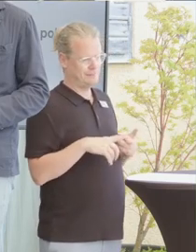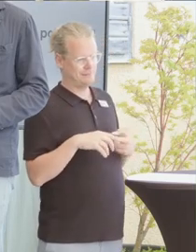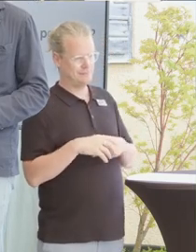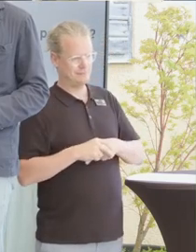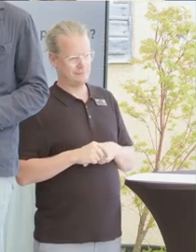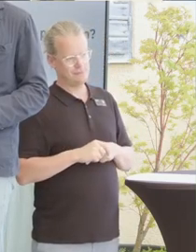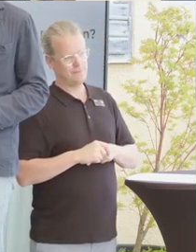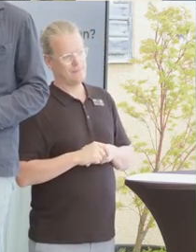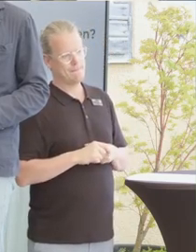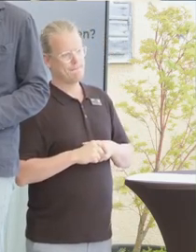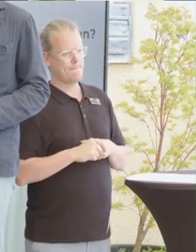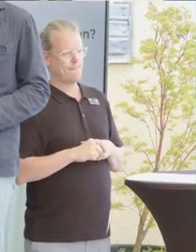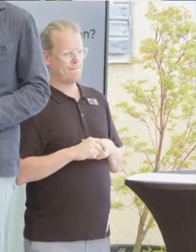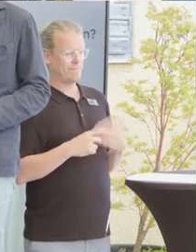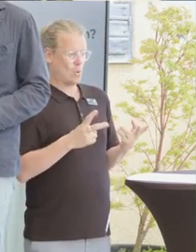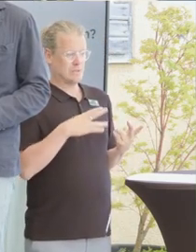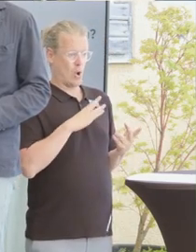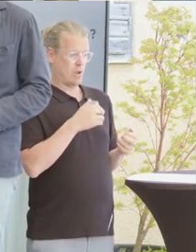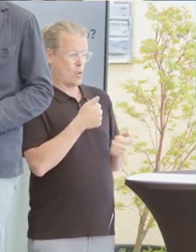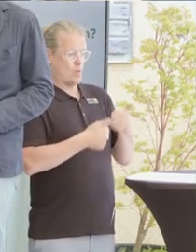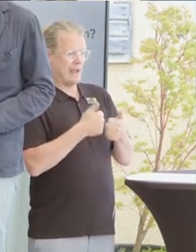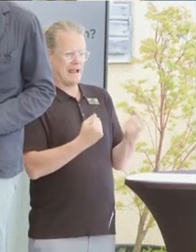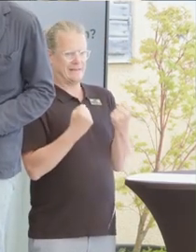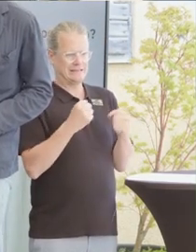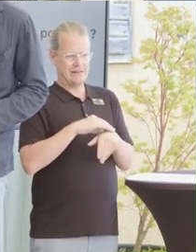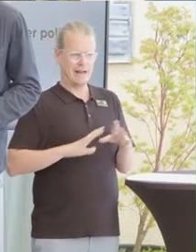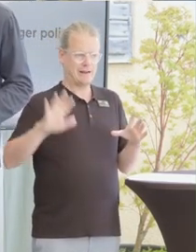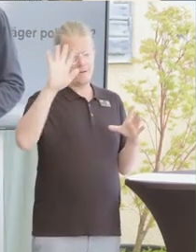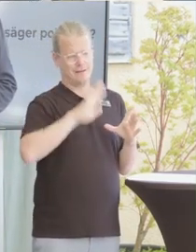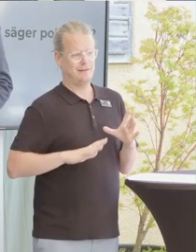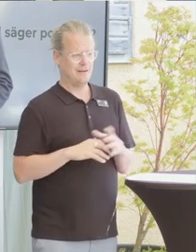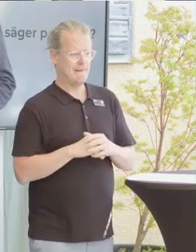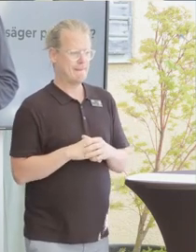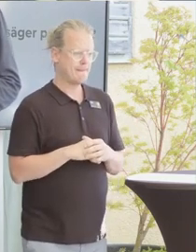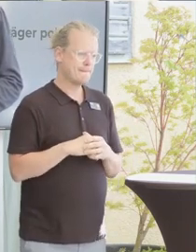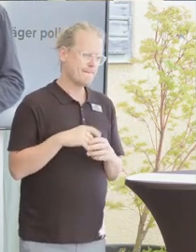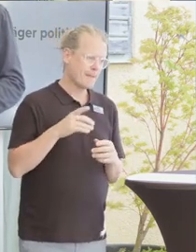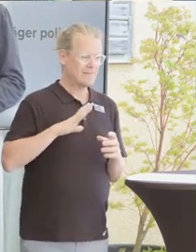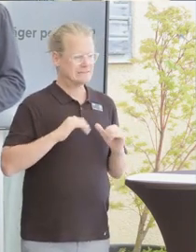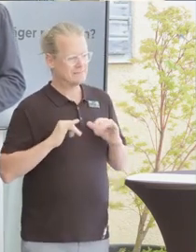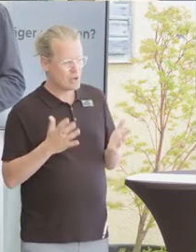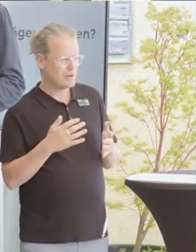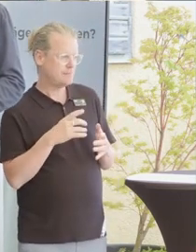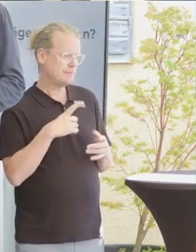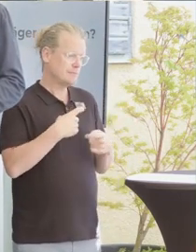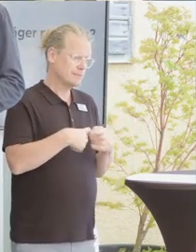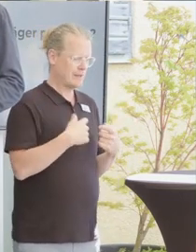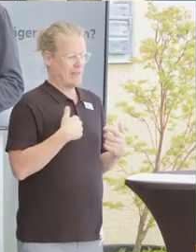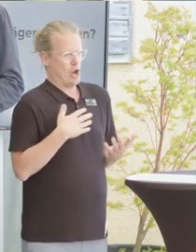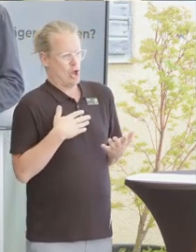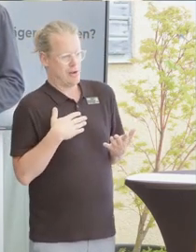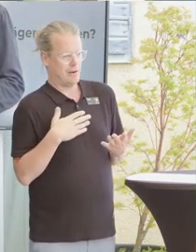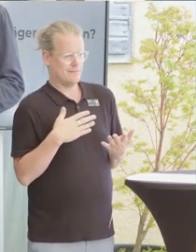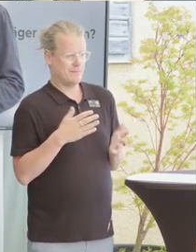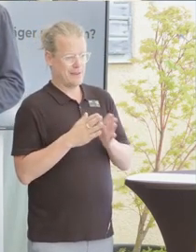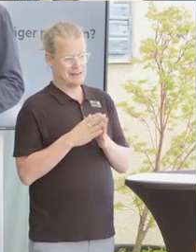vår konkurrenskraft och våra näringsliv. Nej, men så den finns, absolut. Och jag är glad det här med etikprövningen, att regeringen